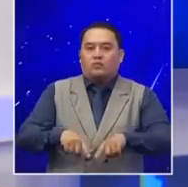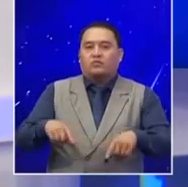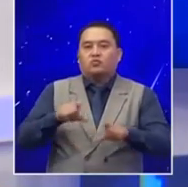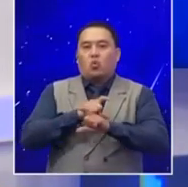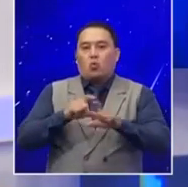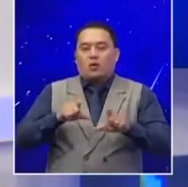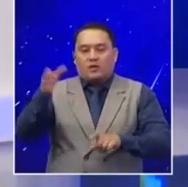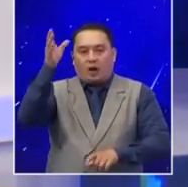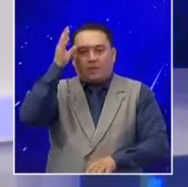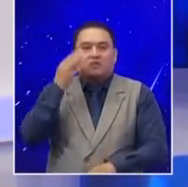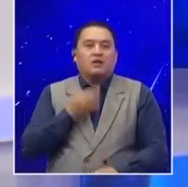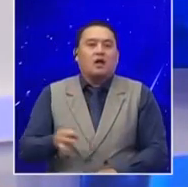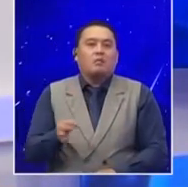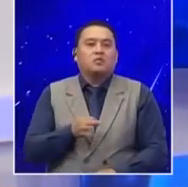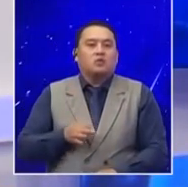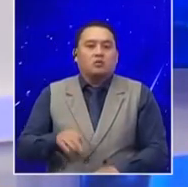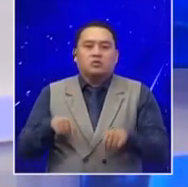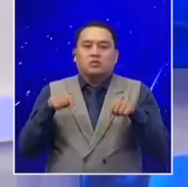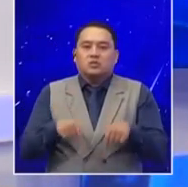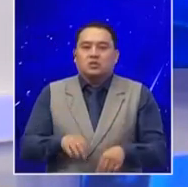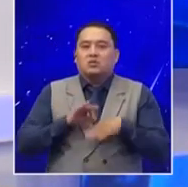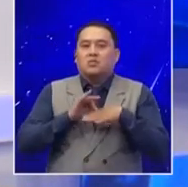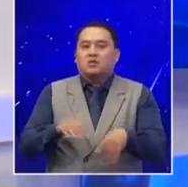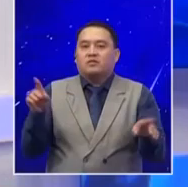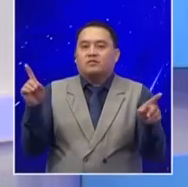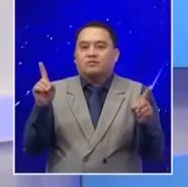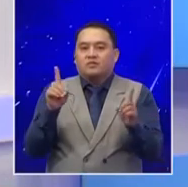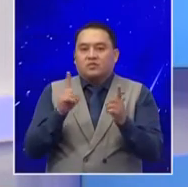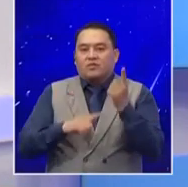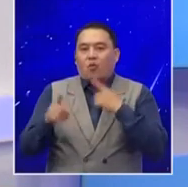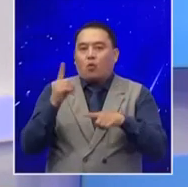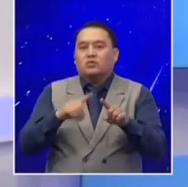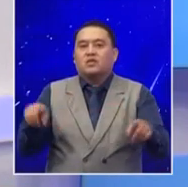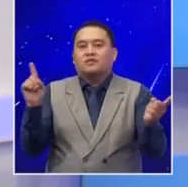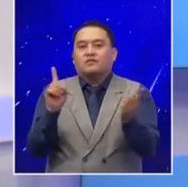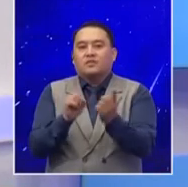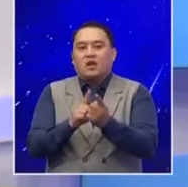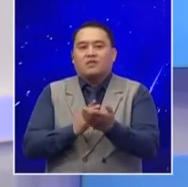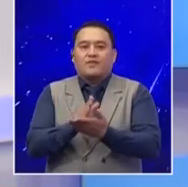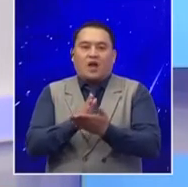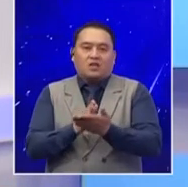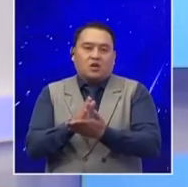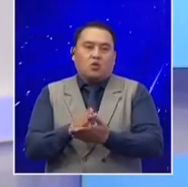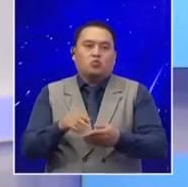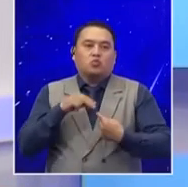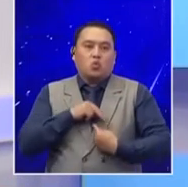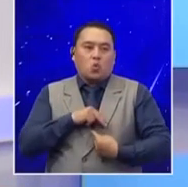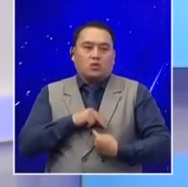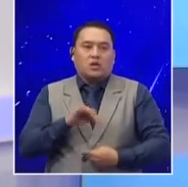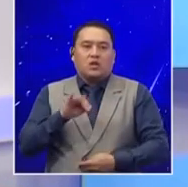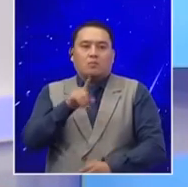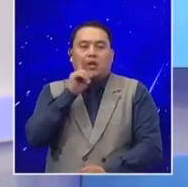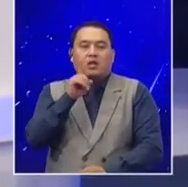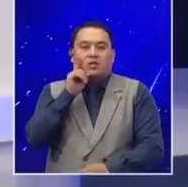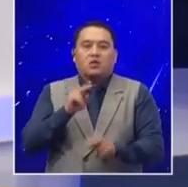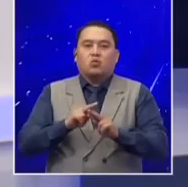организованного в стенах Управления образования Алматинской области. Здесь прошла творческая встреча ветеранов педагогического труда и